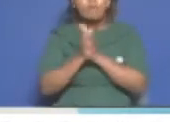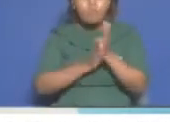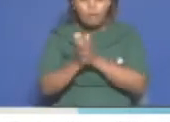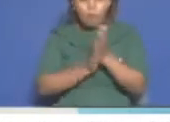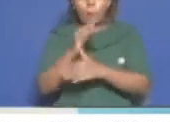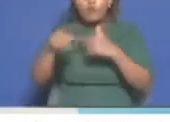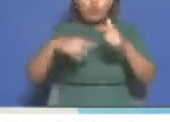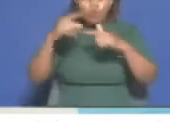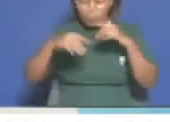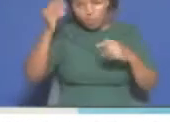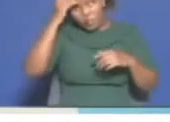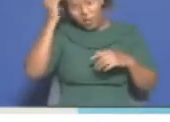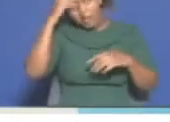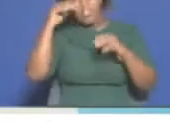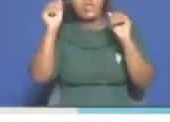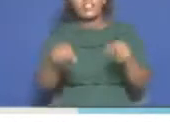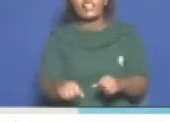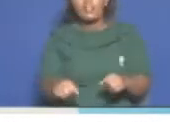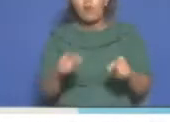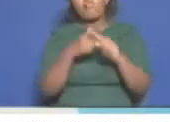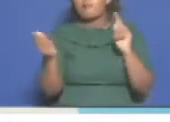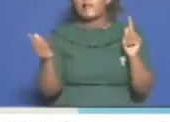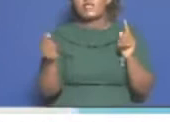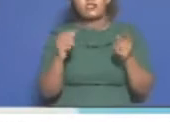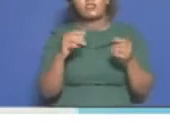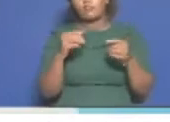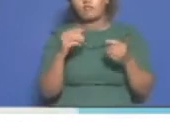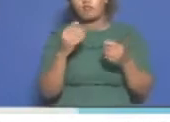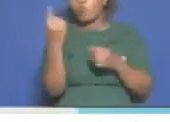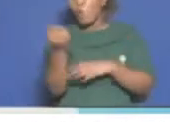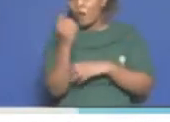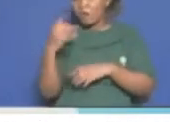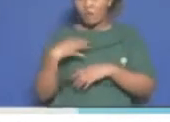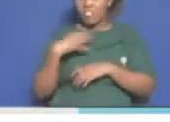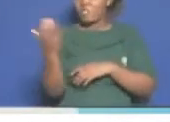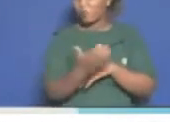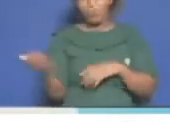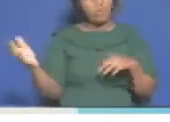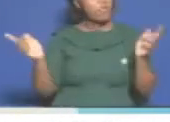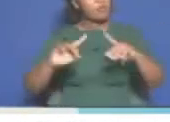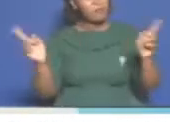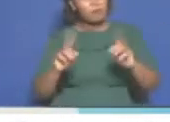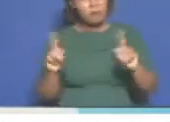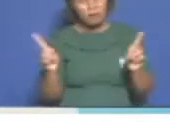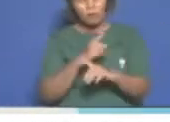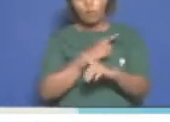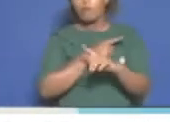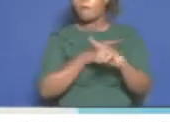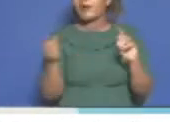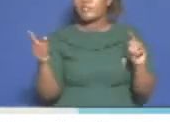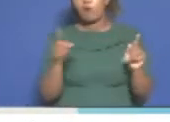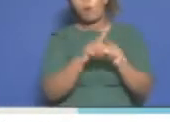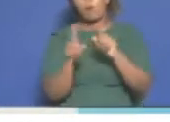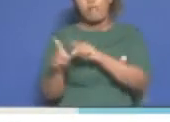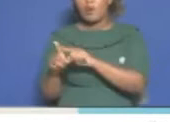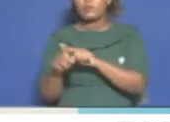anaweza endeleza. Isiwe masomo ya vyuo vikuu ni kwa matajiri, kwa sababu tutakuwa tunaweka wengine nje. Na hata baadhi